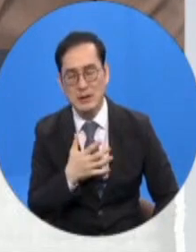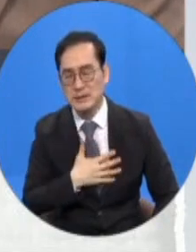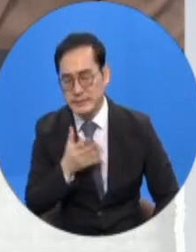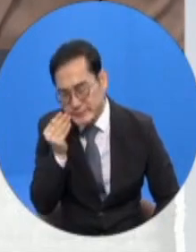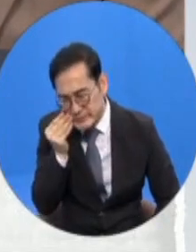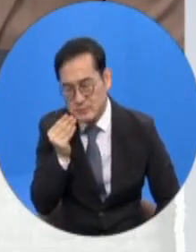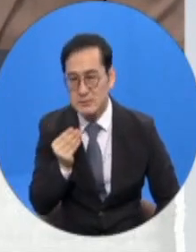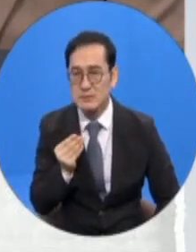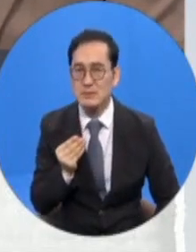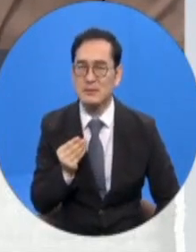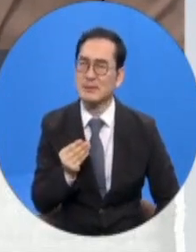되지 않나 생각이 듭니다 이제